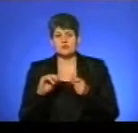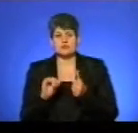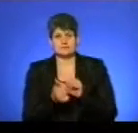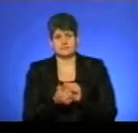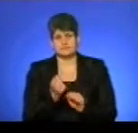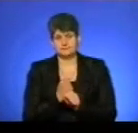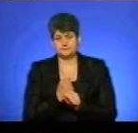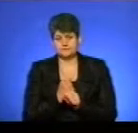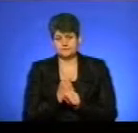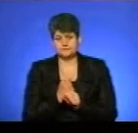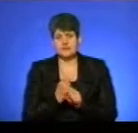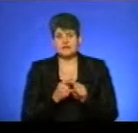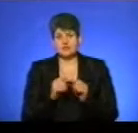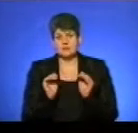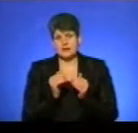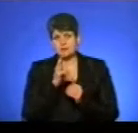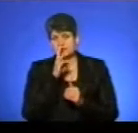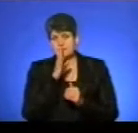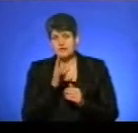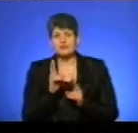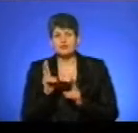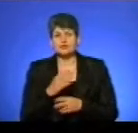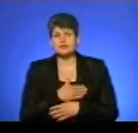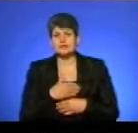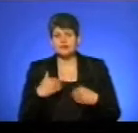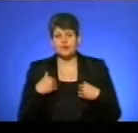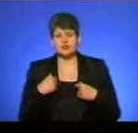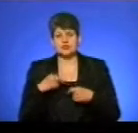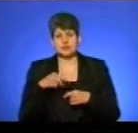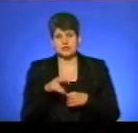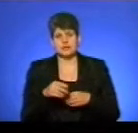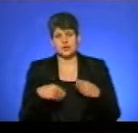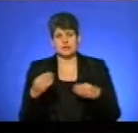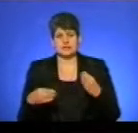заміни. За таку маленьку зарплату навіть ніхто не хоче йти носити.